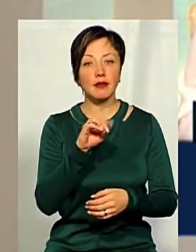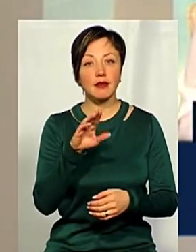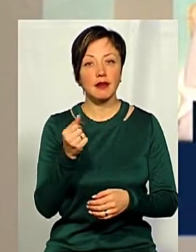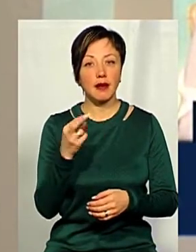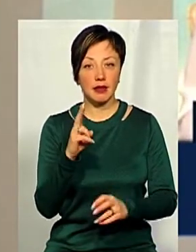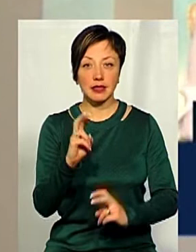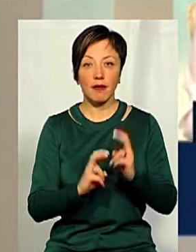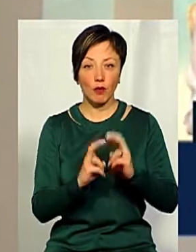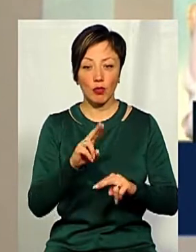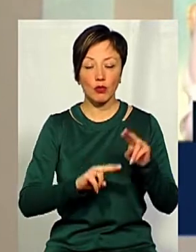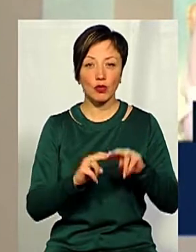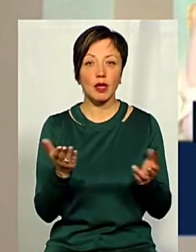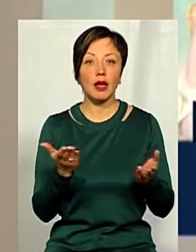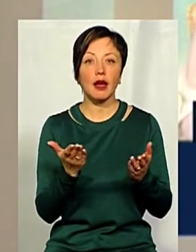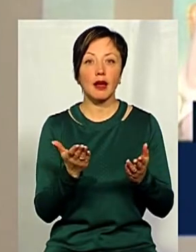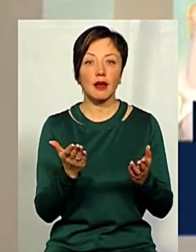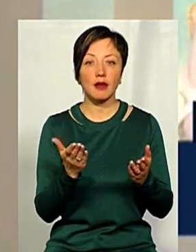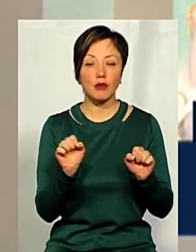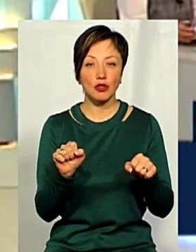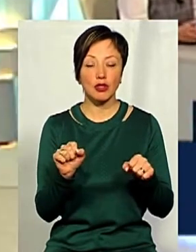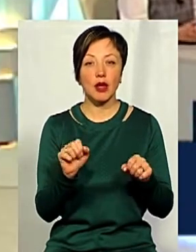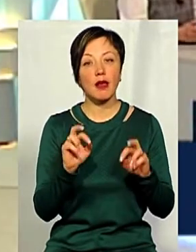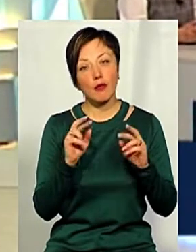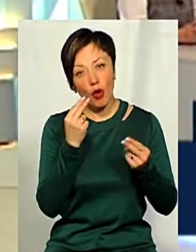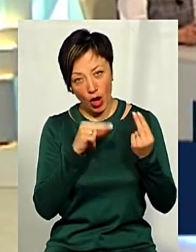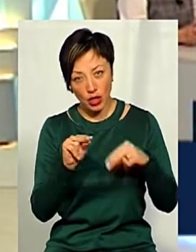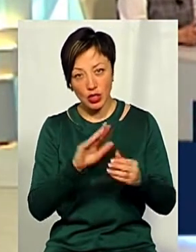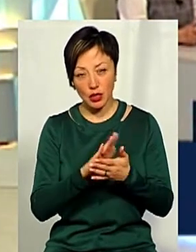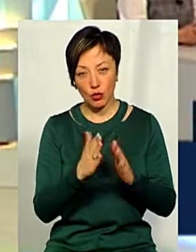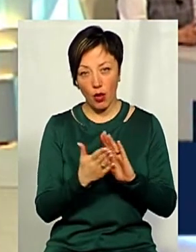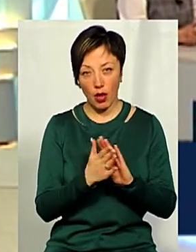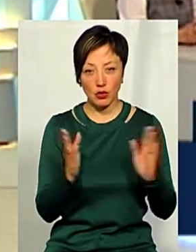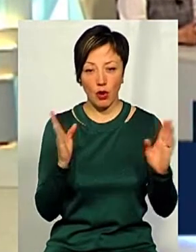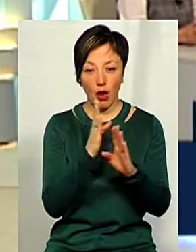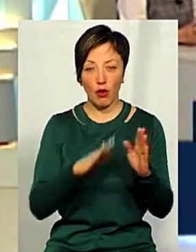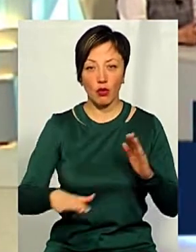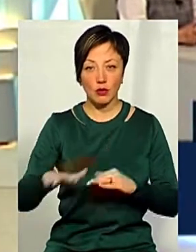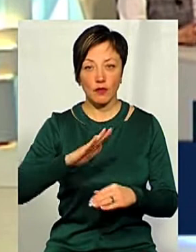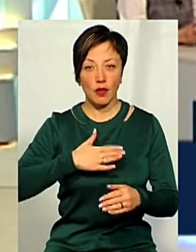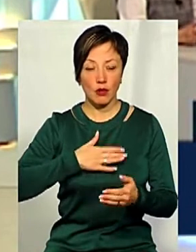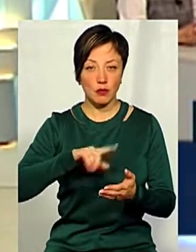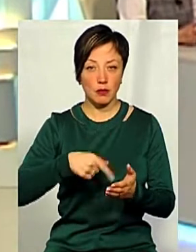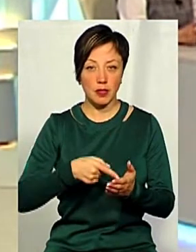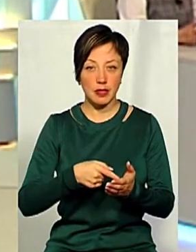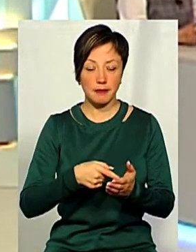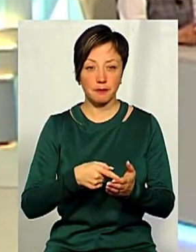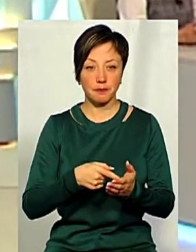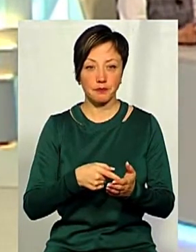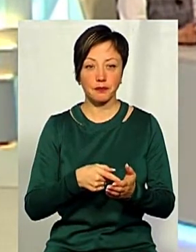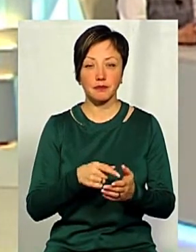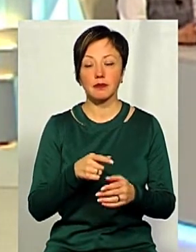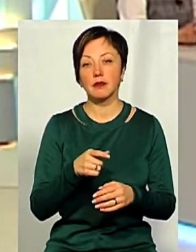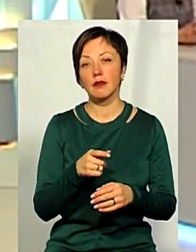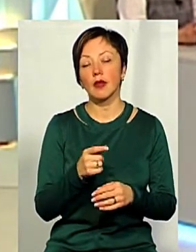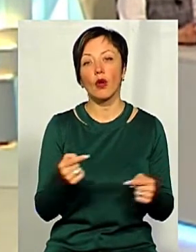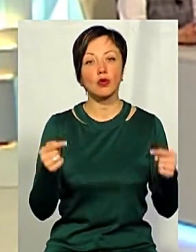побудують, у якій мірі може виправити чи покращити екологічну ситуацію в нашому місті? Ну, однозначно, та ситуація,